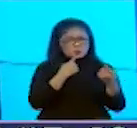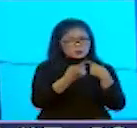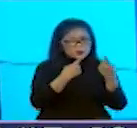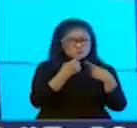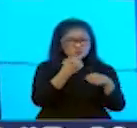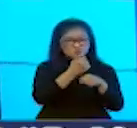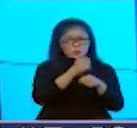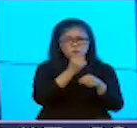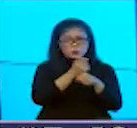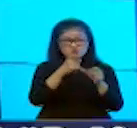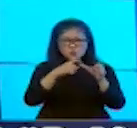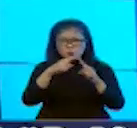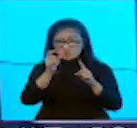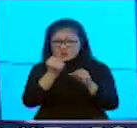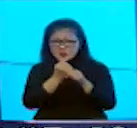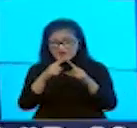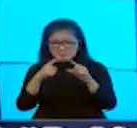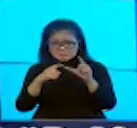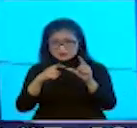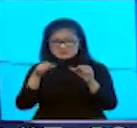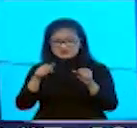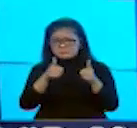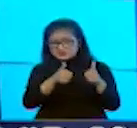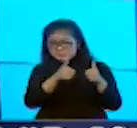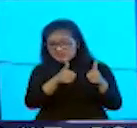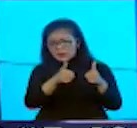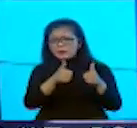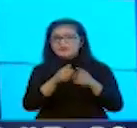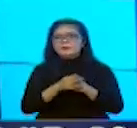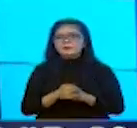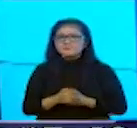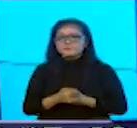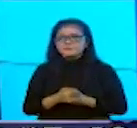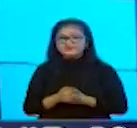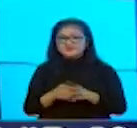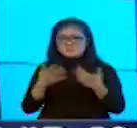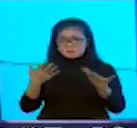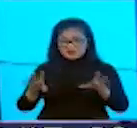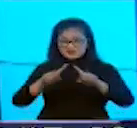provinsi karena ditetapkan 30. Pasien yang dirujuk ke Gor Matraman harus memiliki surat